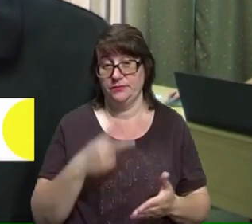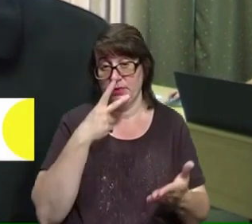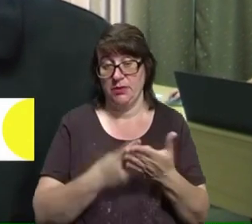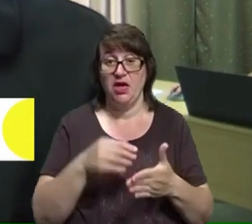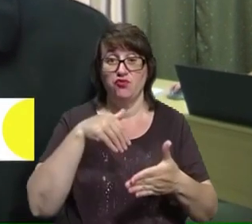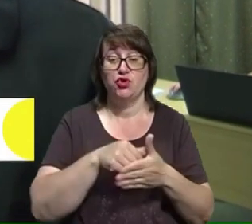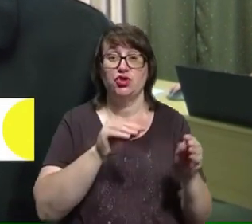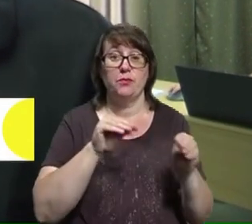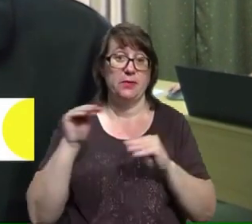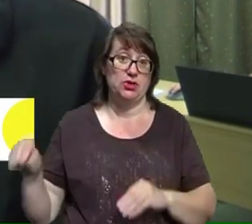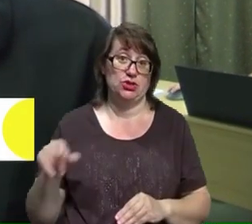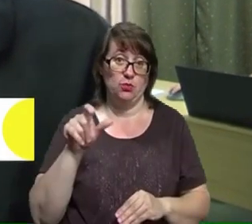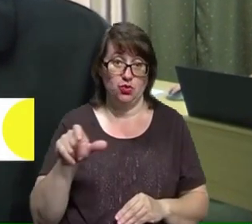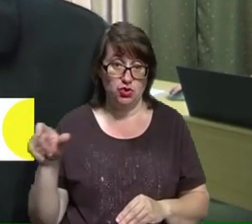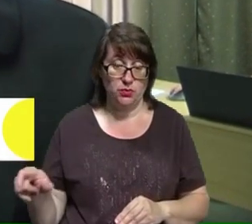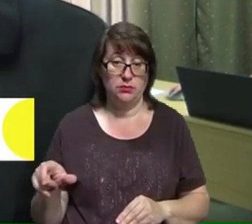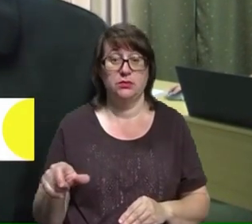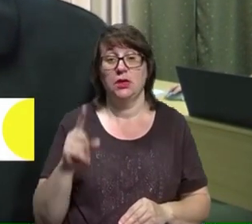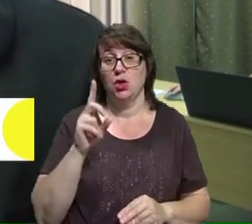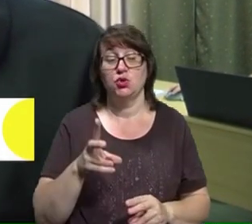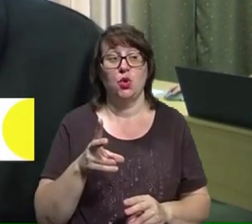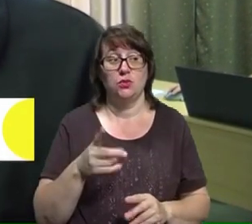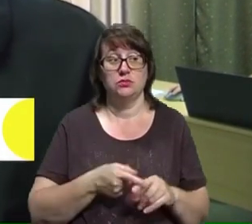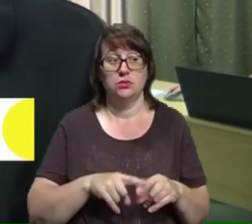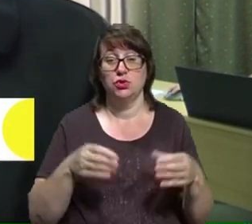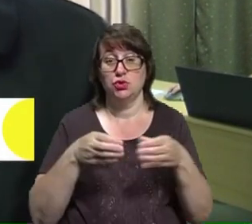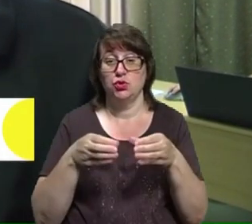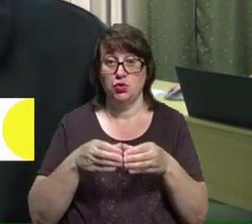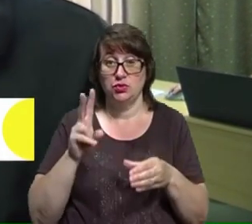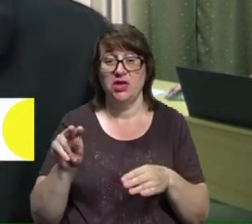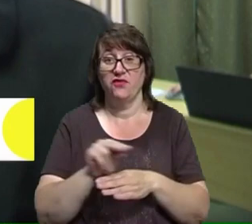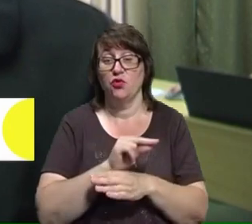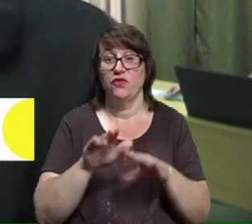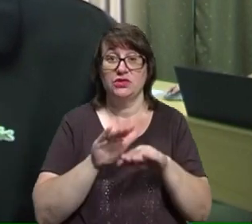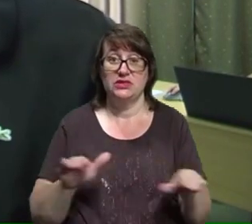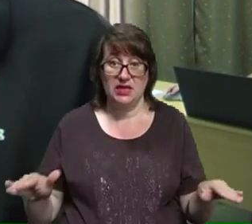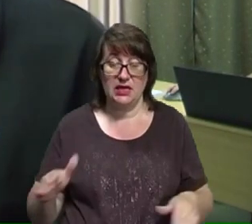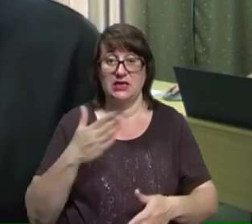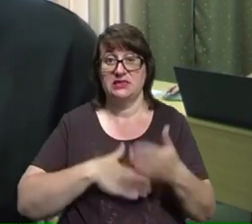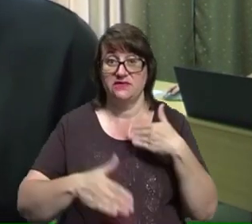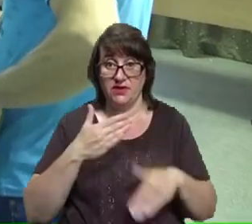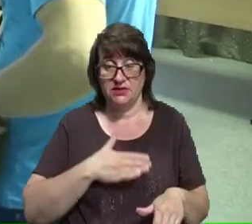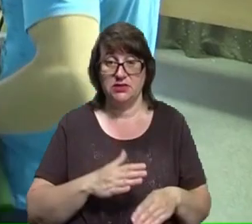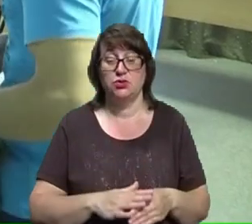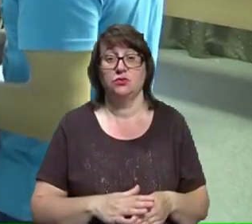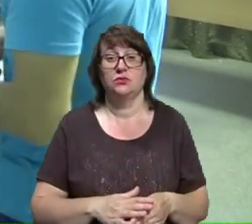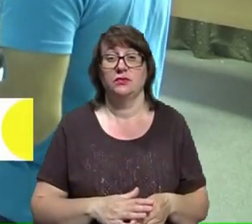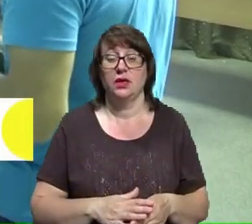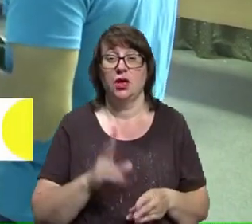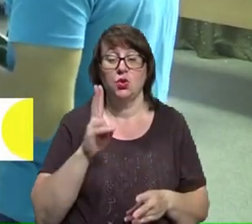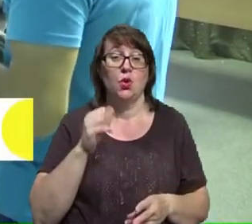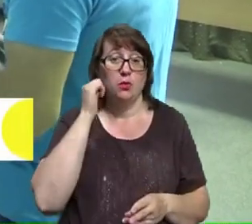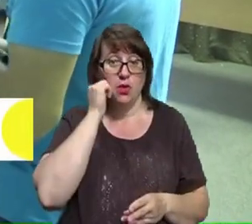особам, вразливим категоріям людей, які виховують дітей, людей з інвалідністю, людей там похилого віку. Ця